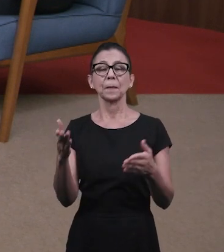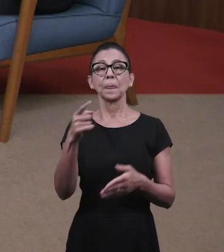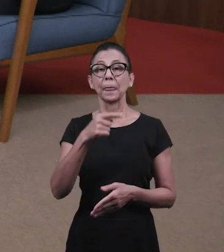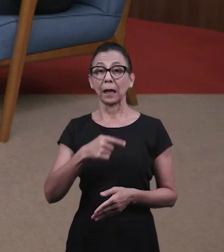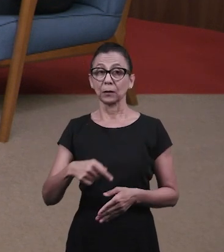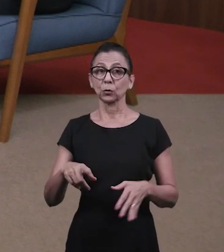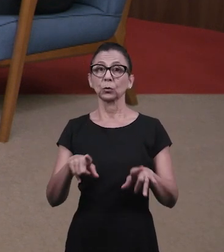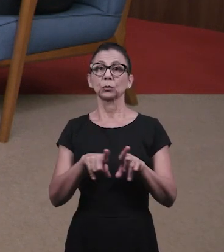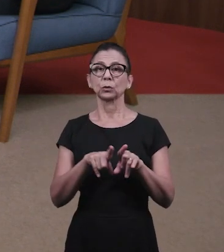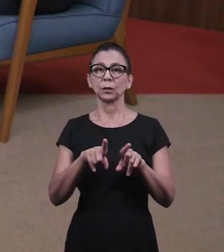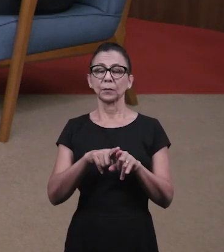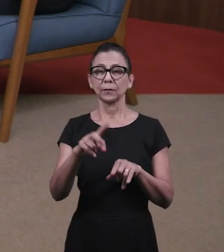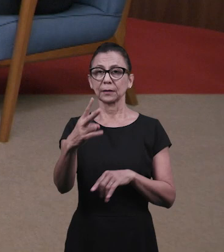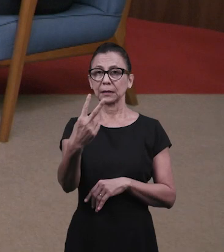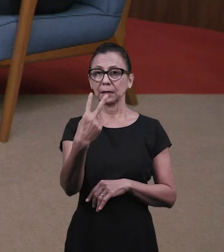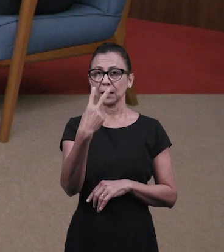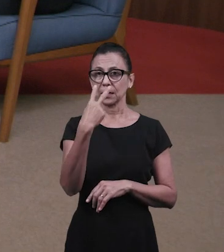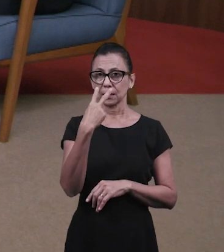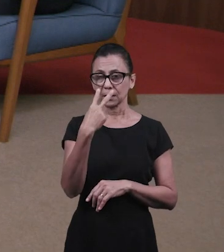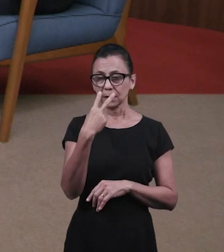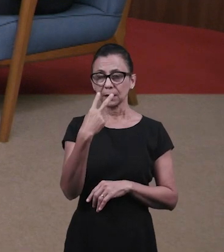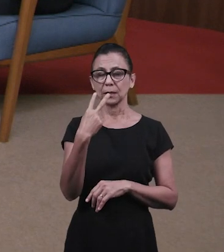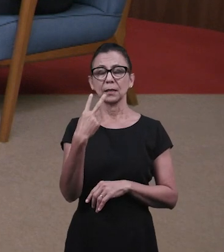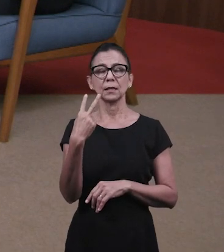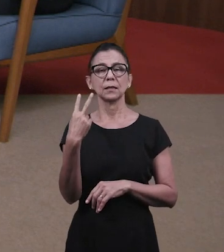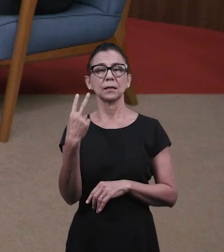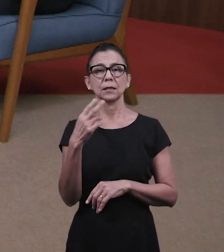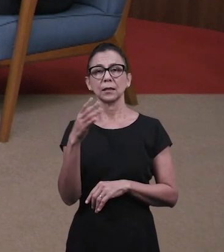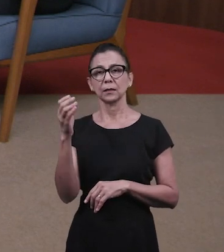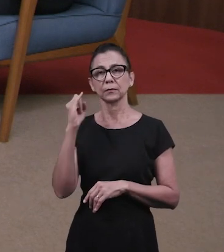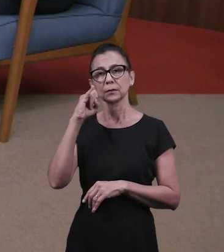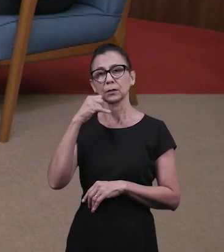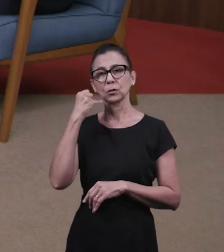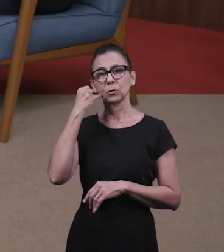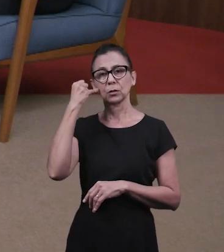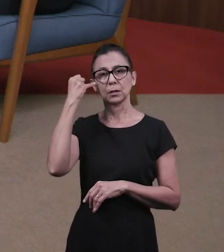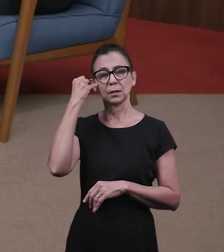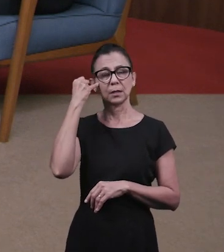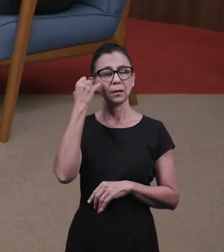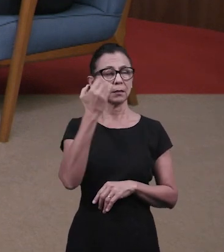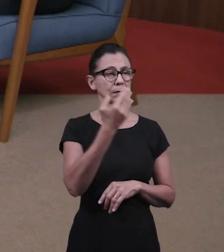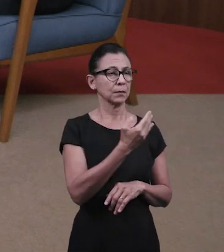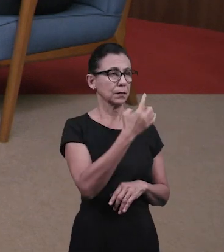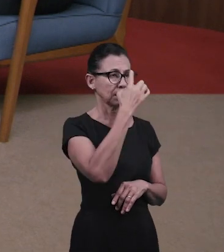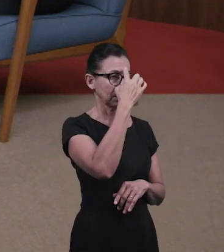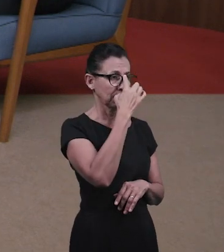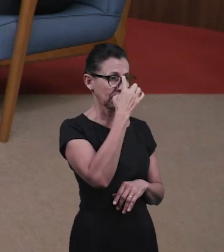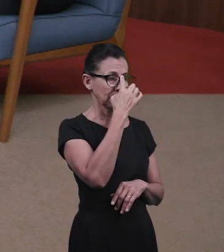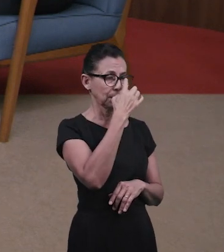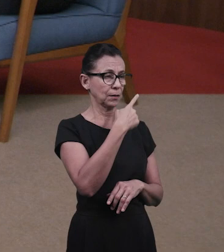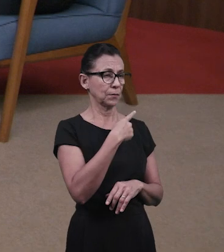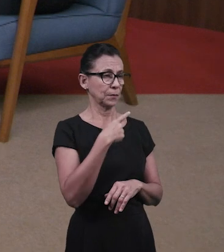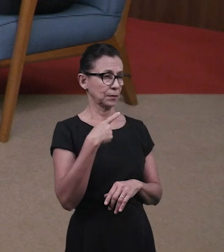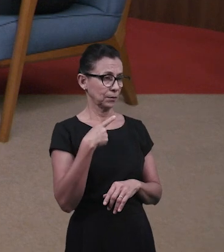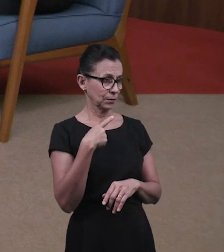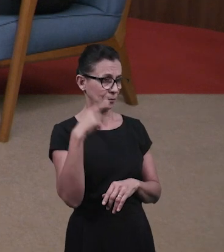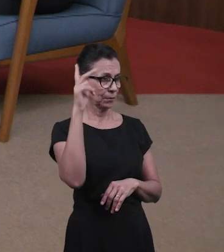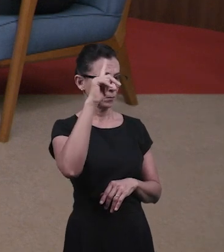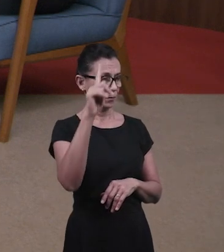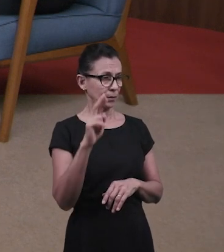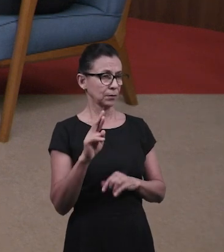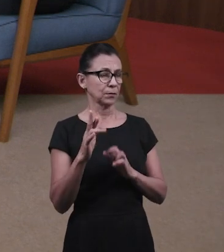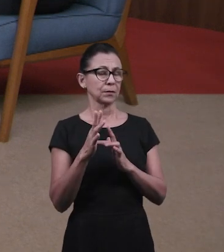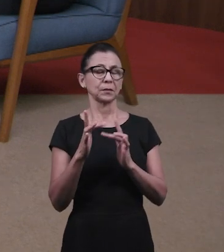bien-aimés téléspectateurs, la paix du Seigneur. Je salue à tous qui sont avec nous, à toi, Josias, Daniel, dans la paix du